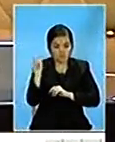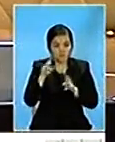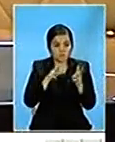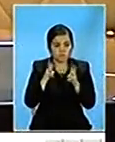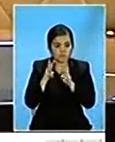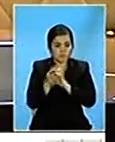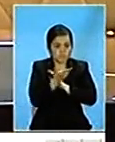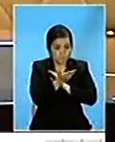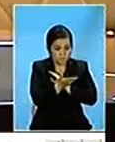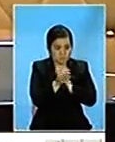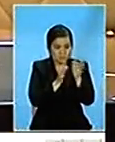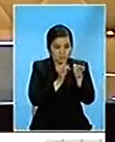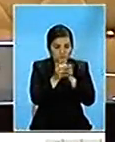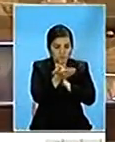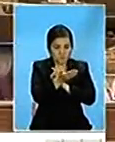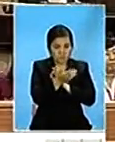ครับเชิญท่านรัฐมนตรีครับ